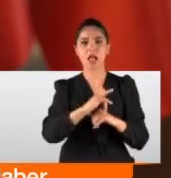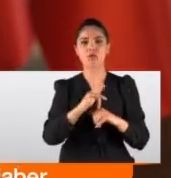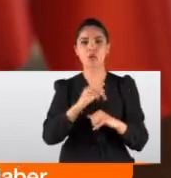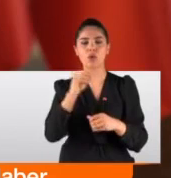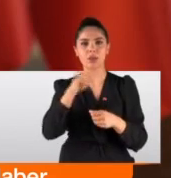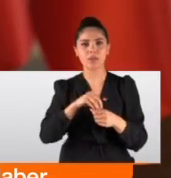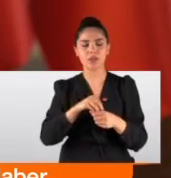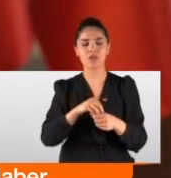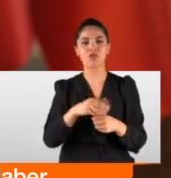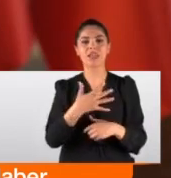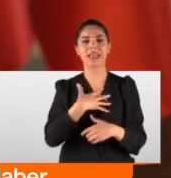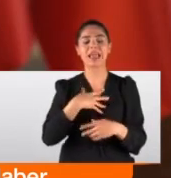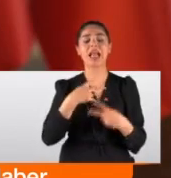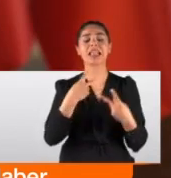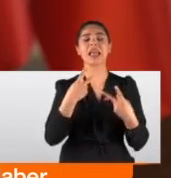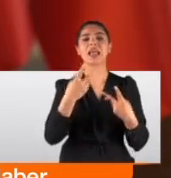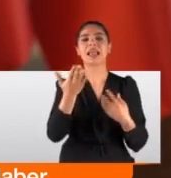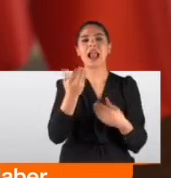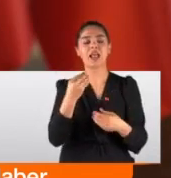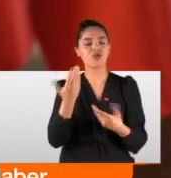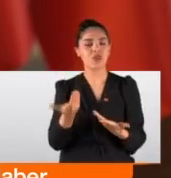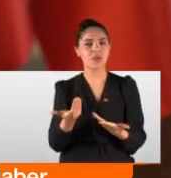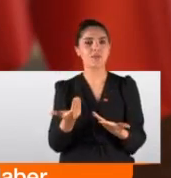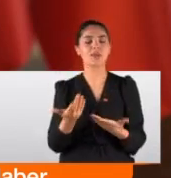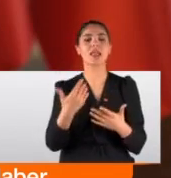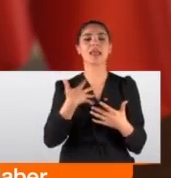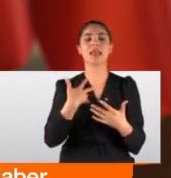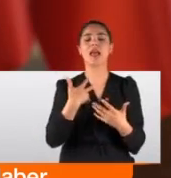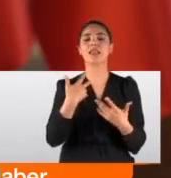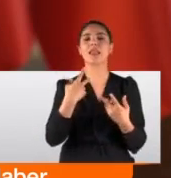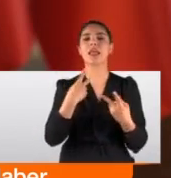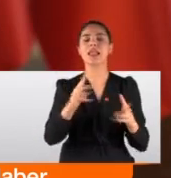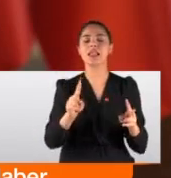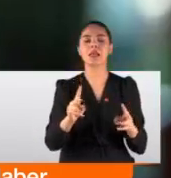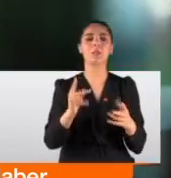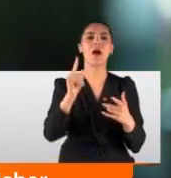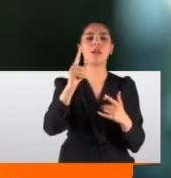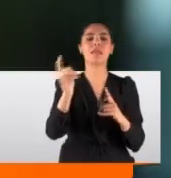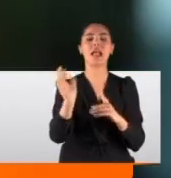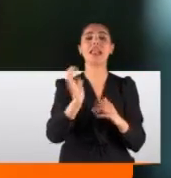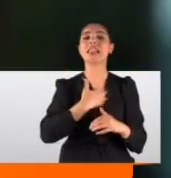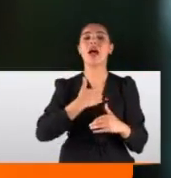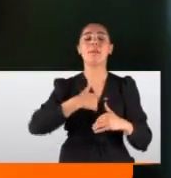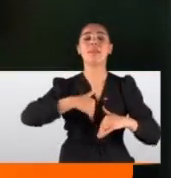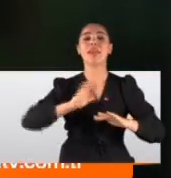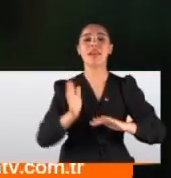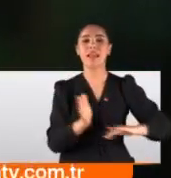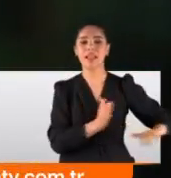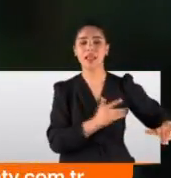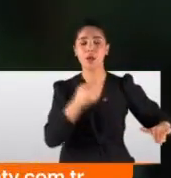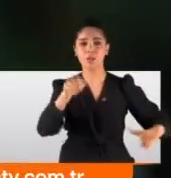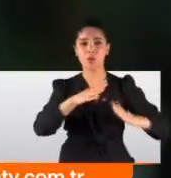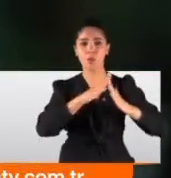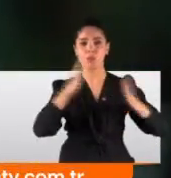ülkemizde kendi istiklalimize ve istikbalimize sahip çıkmanın değil, aynı zamanda işte bu